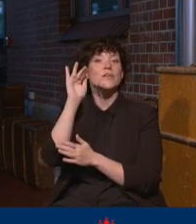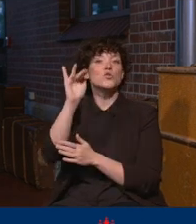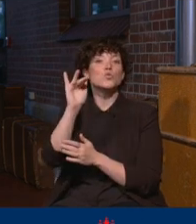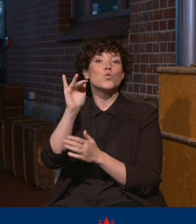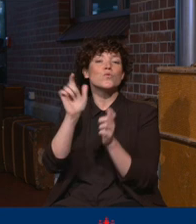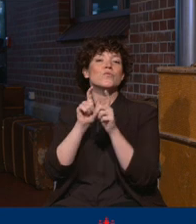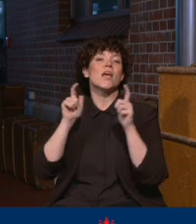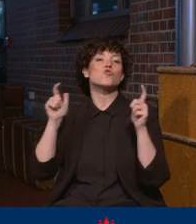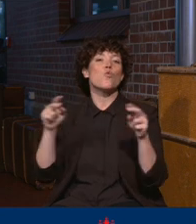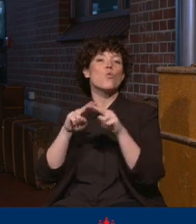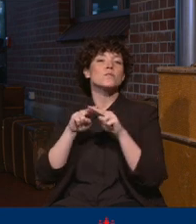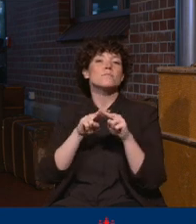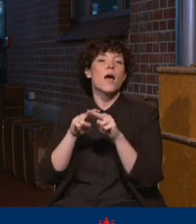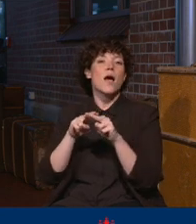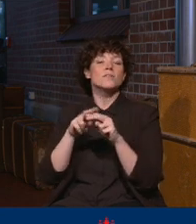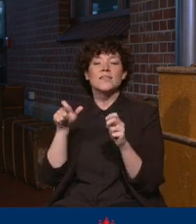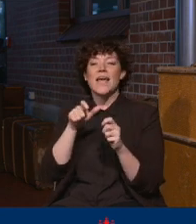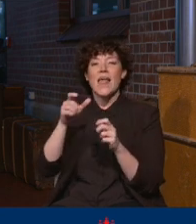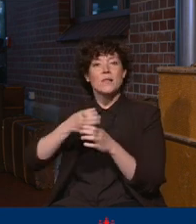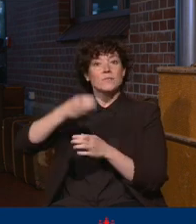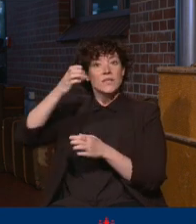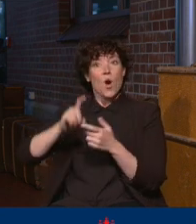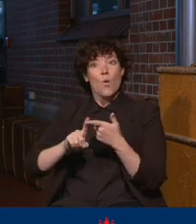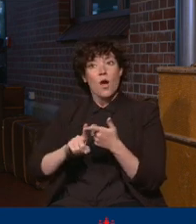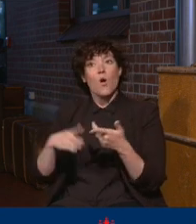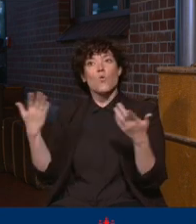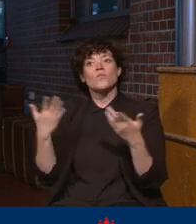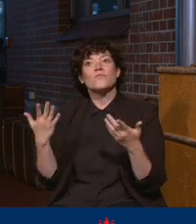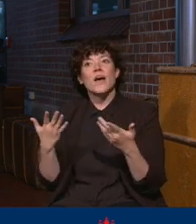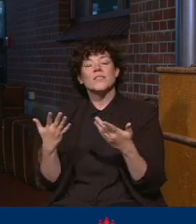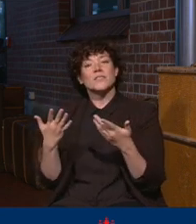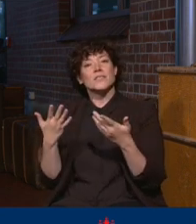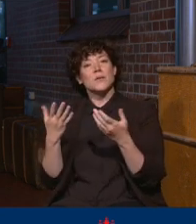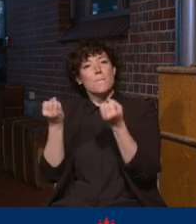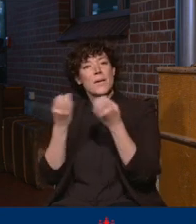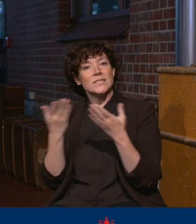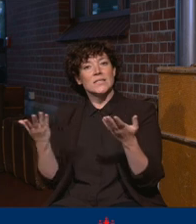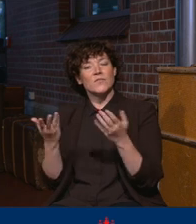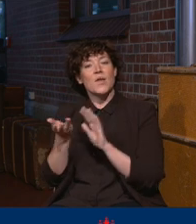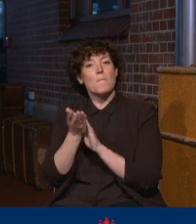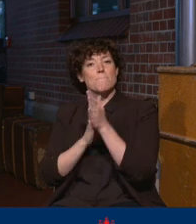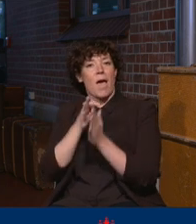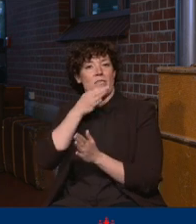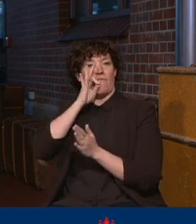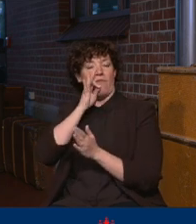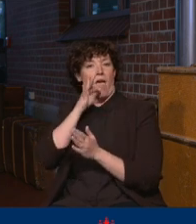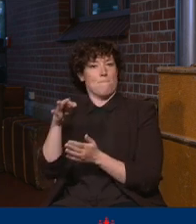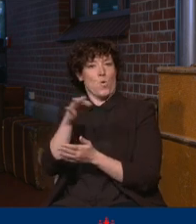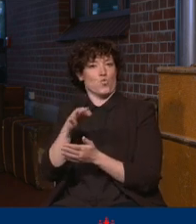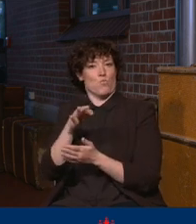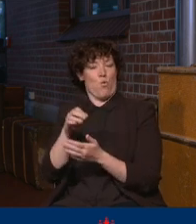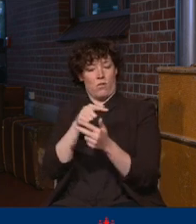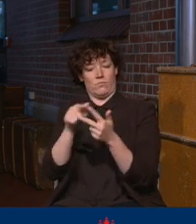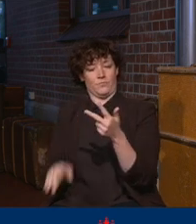elb turm oder nicht und was passiert mit dem dran war ein monopol vielleicht erhöhen können sie dazu etwas sagen und dann auch verbinden mit der